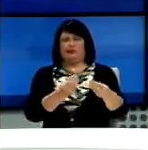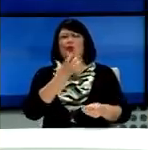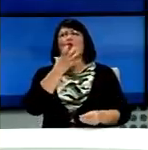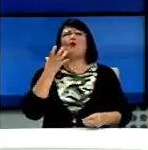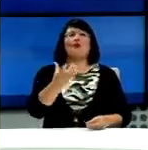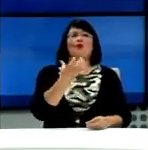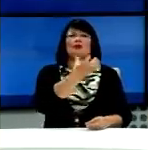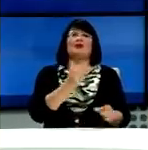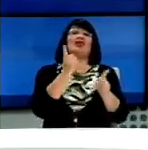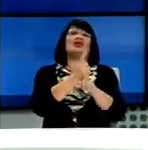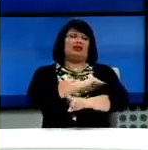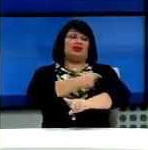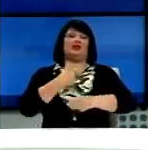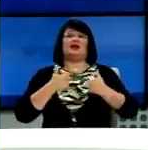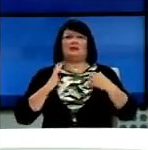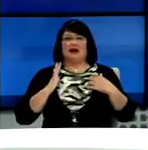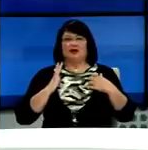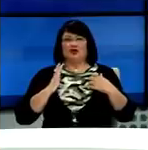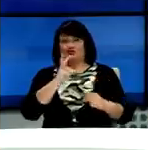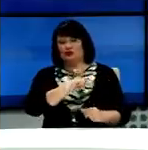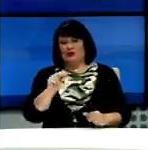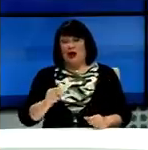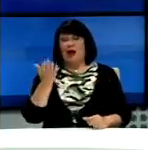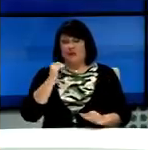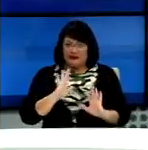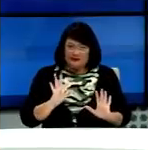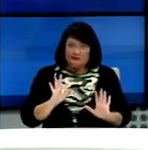Δεν είμαι ειδικός, λένε ότι δεν έχουν την ίδια